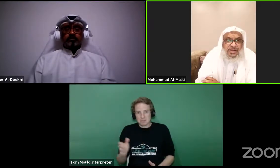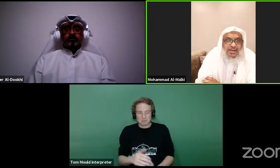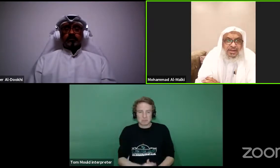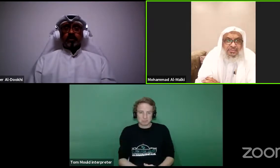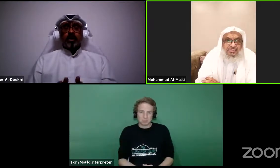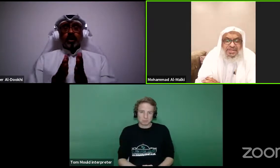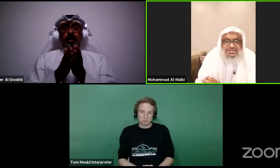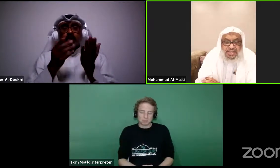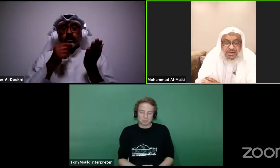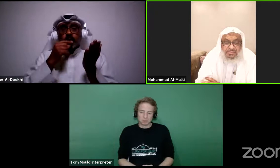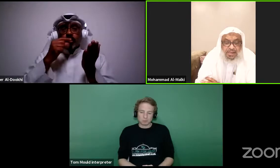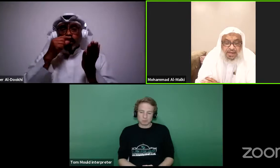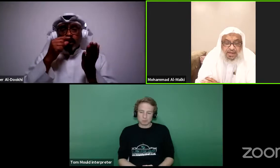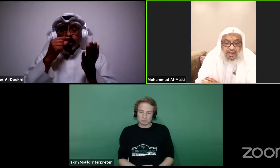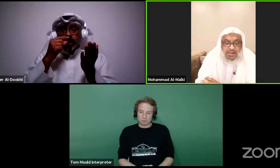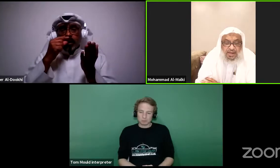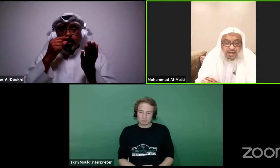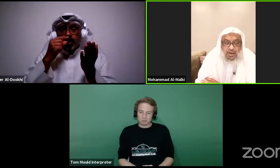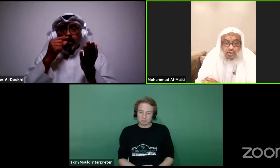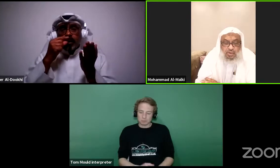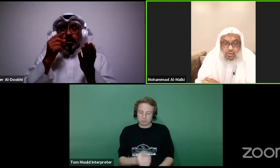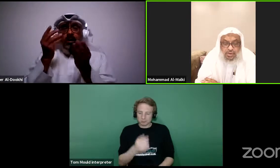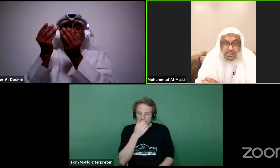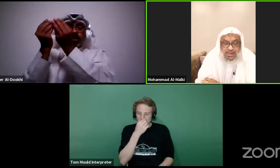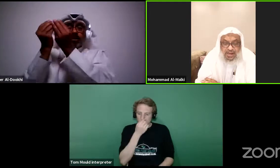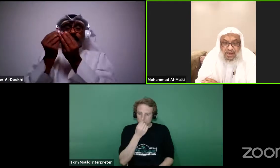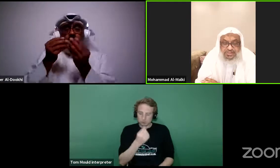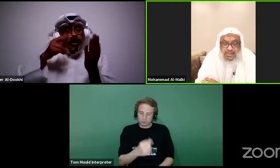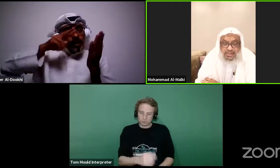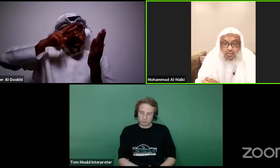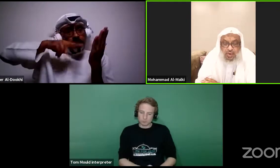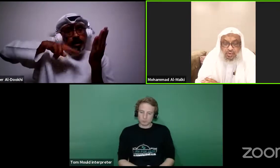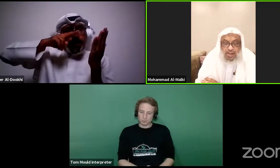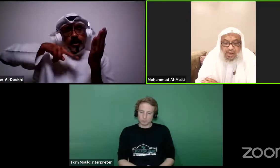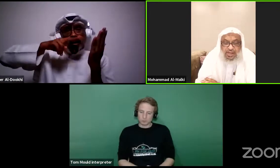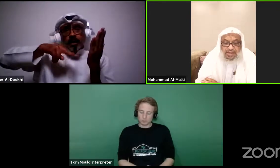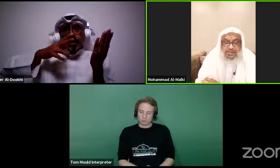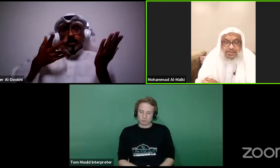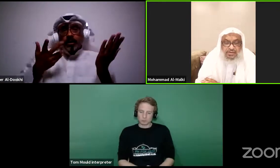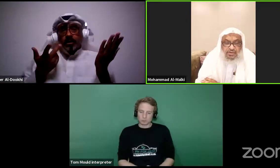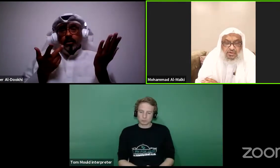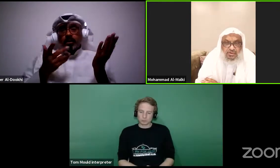والقرآن مصدر من قرأ يقرأ قراءة